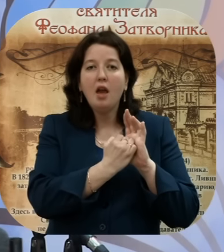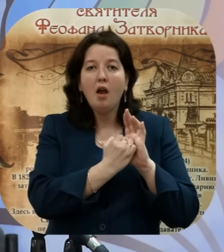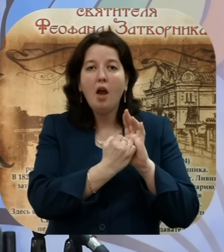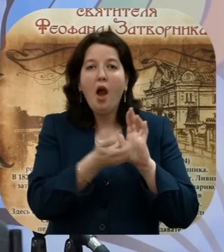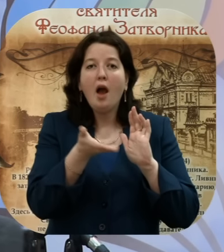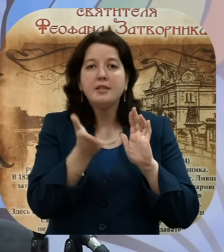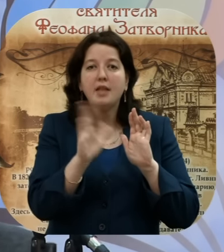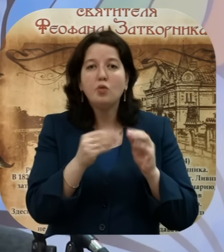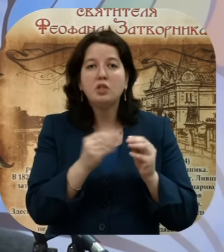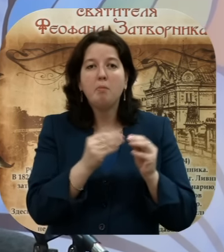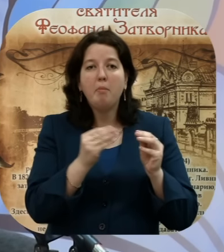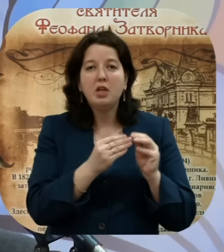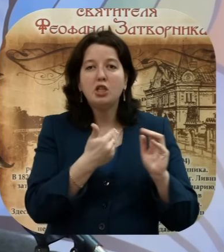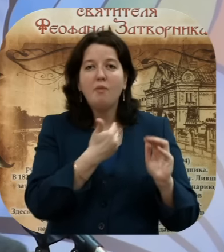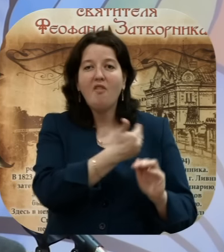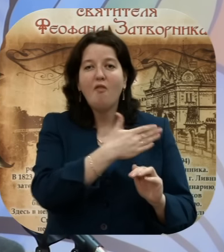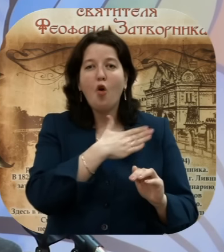в